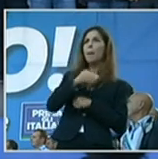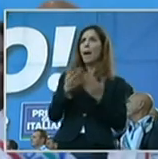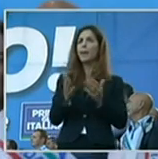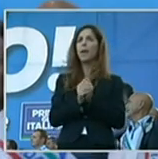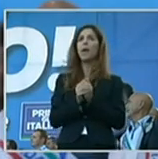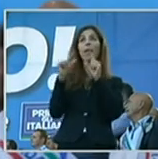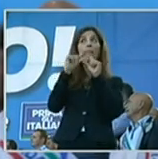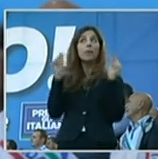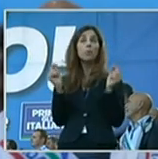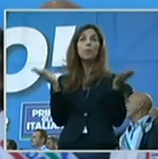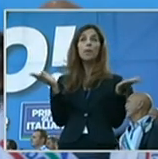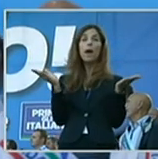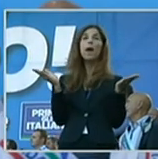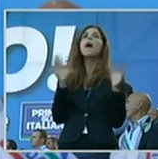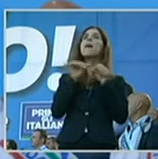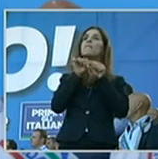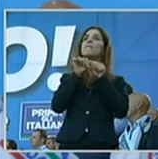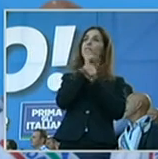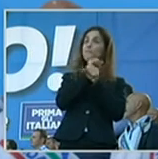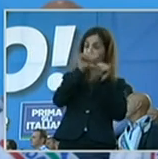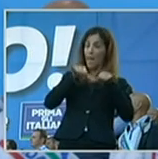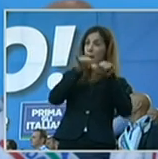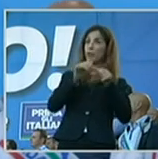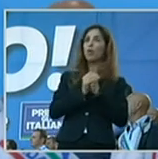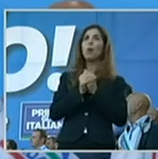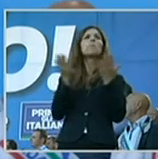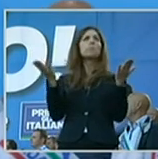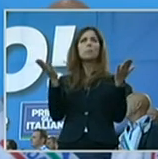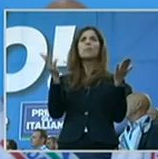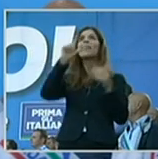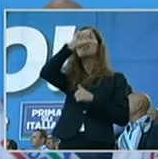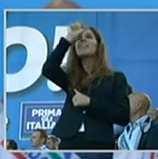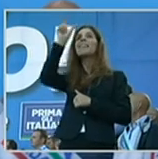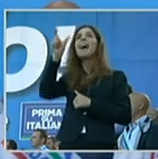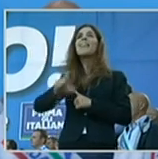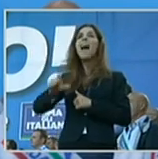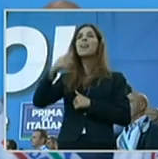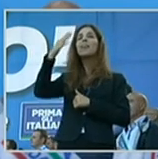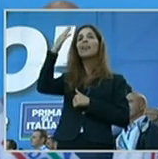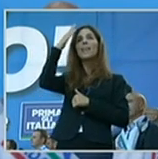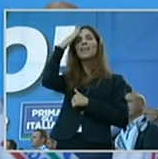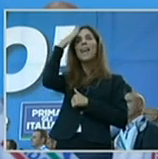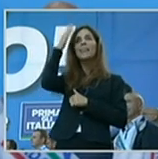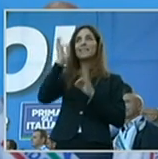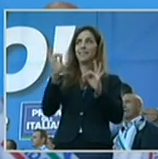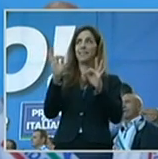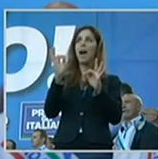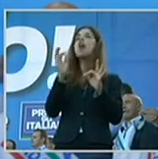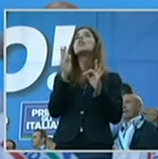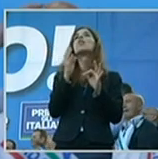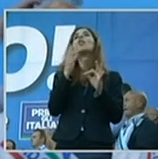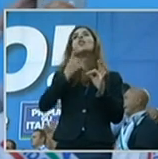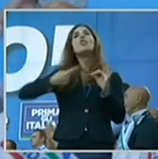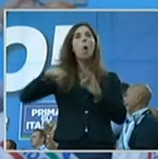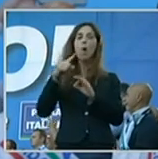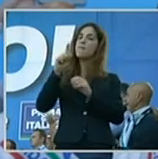in Liguria, in Veneto. Italiani sulla testa. Le vinciamo tutte e nove e